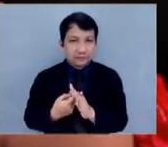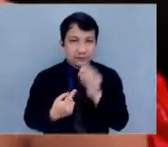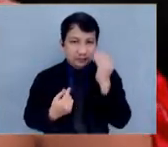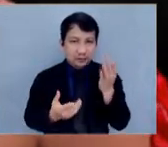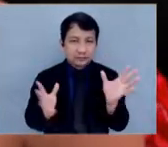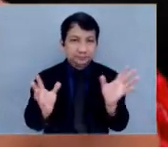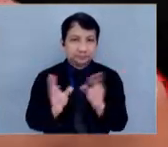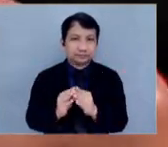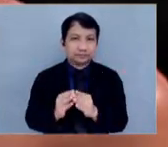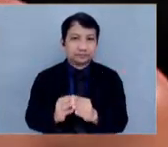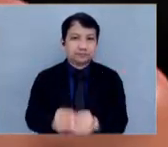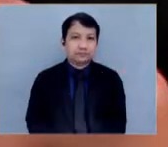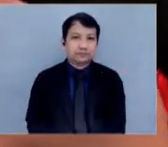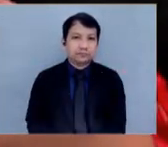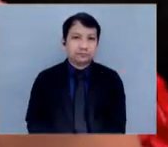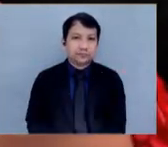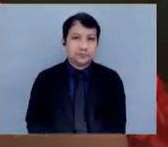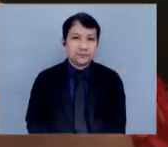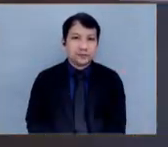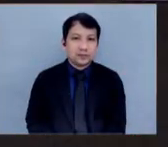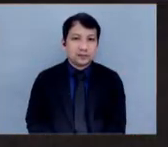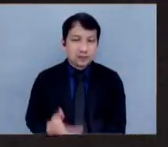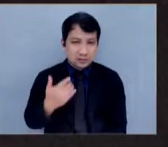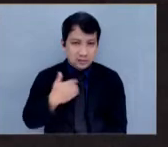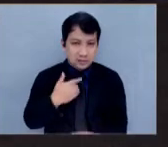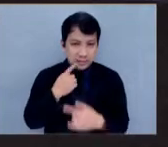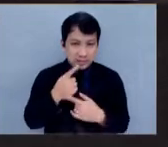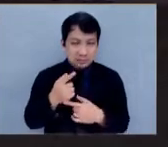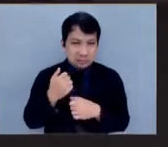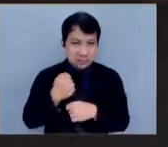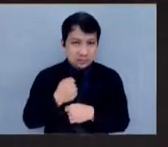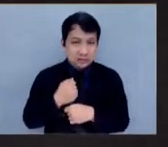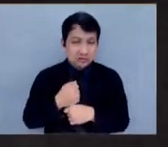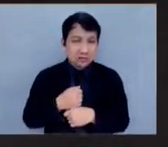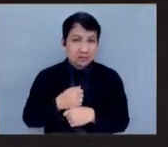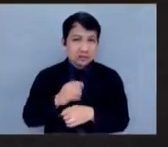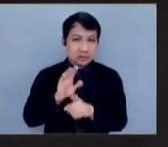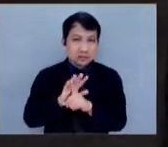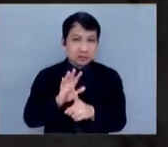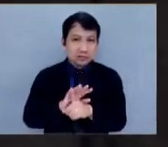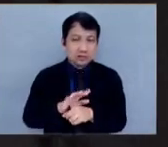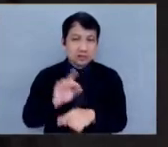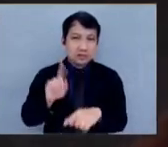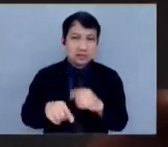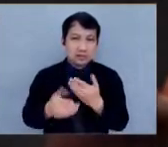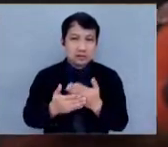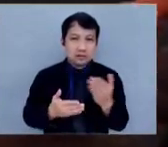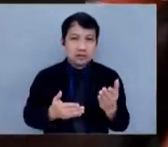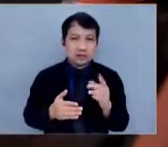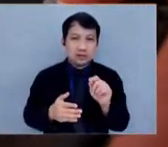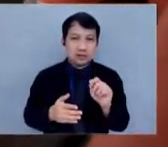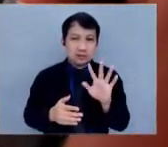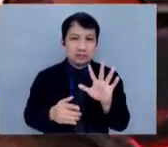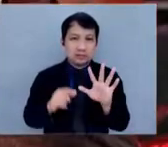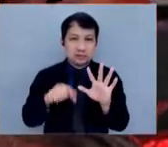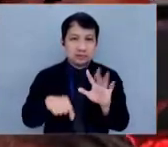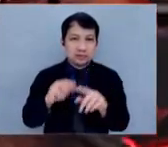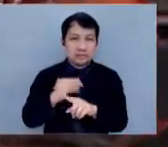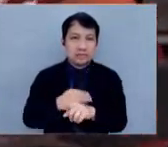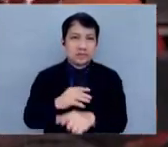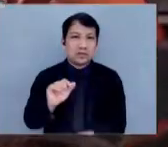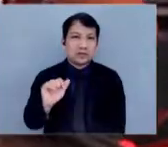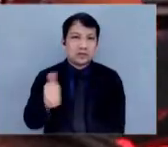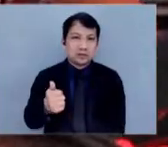naman, nagkaka-love team kahit hindi sila. Abangan ang finale ng Can't Buy Me Love sa TV5 sa May 10.